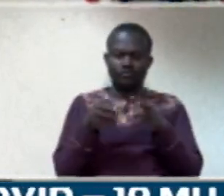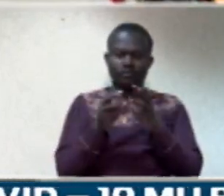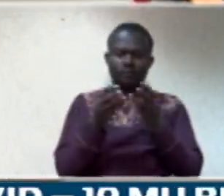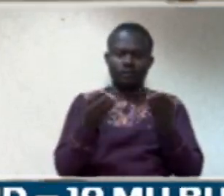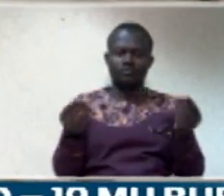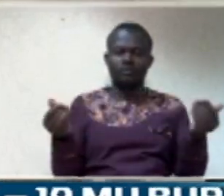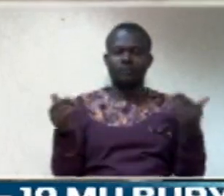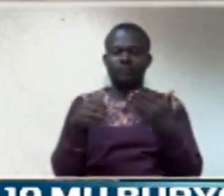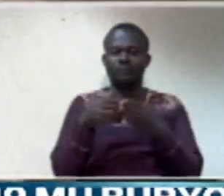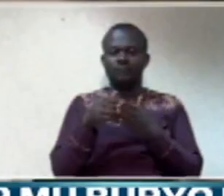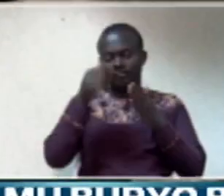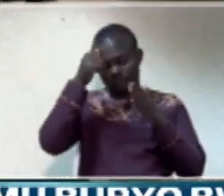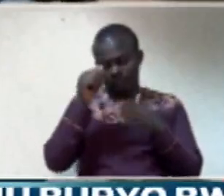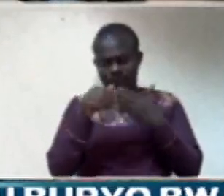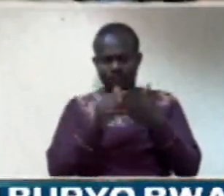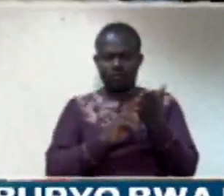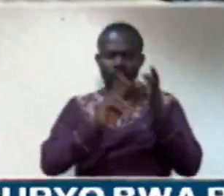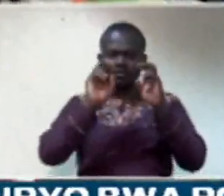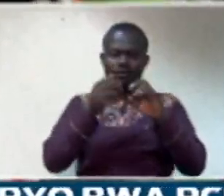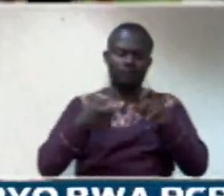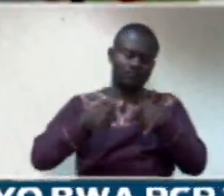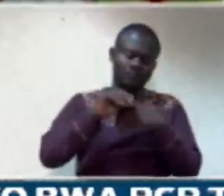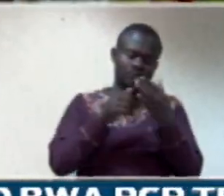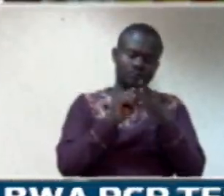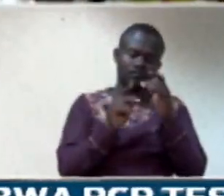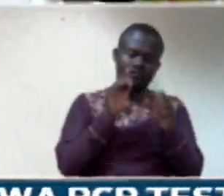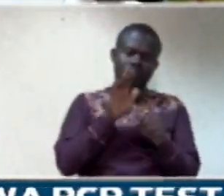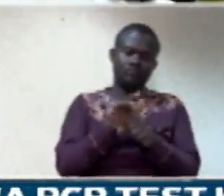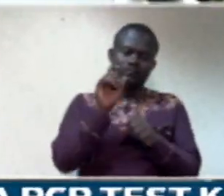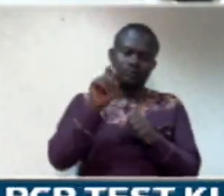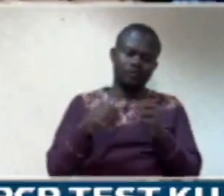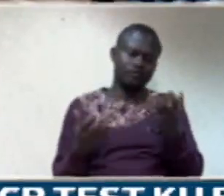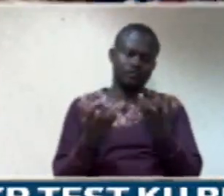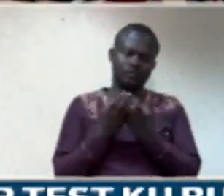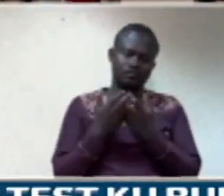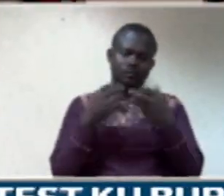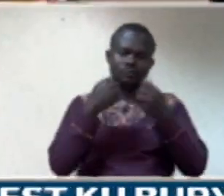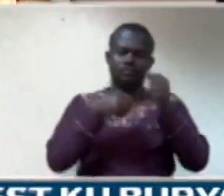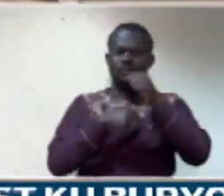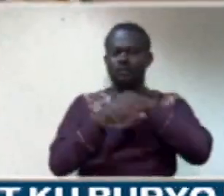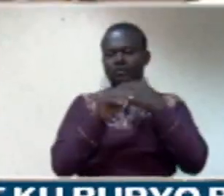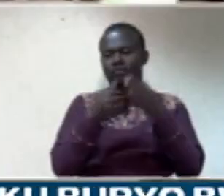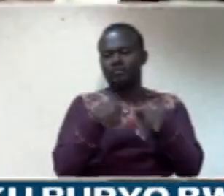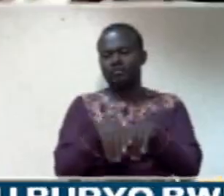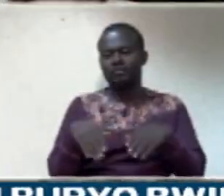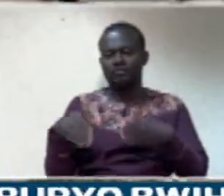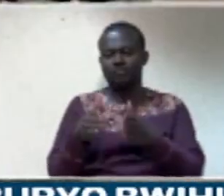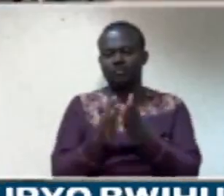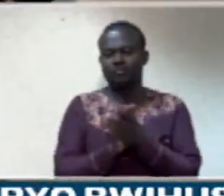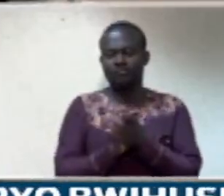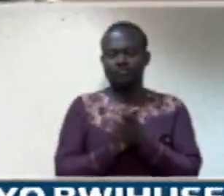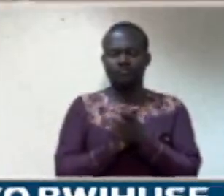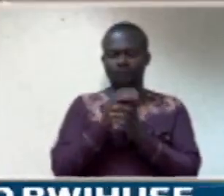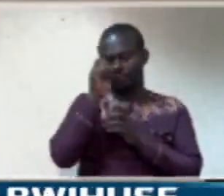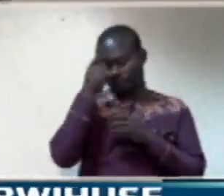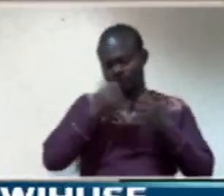abahanga mu by'imiturire n'iterambere bemeza ko ubwiyongere bw'abaturage bugomba kujyana n'ubwo ibikorwa remezo nk'imihanda. Ubu